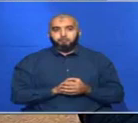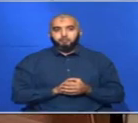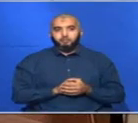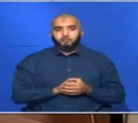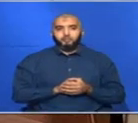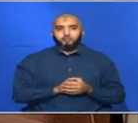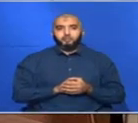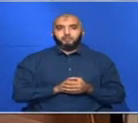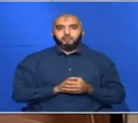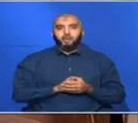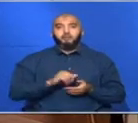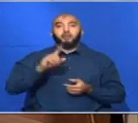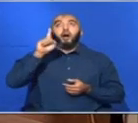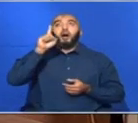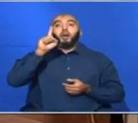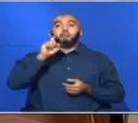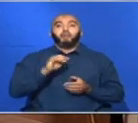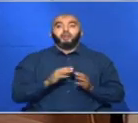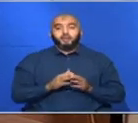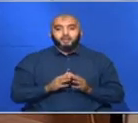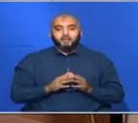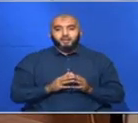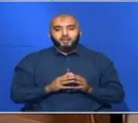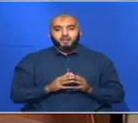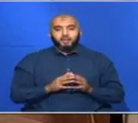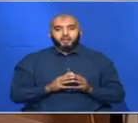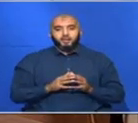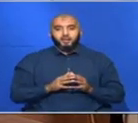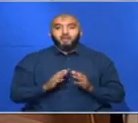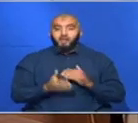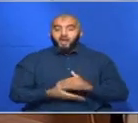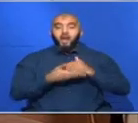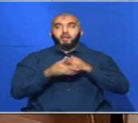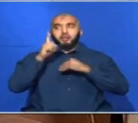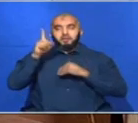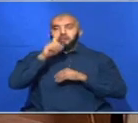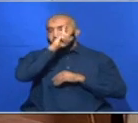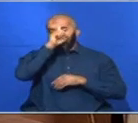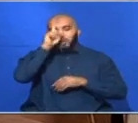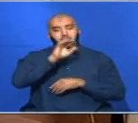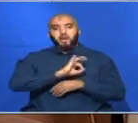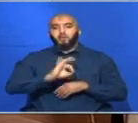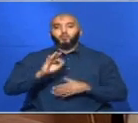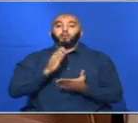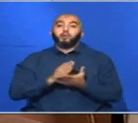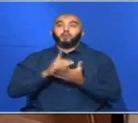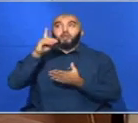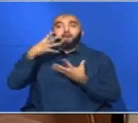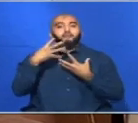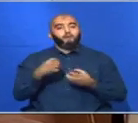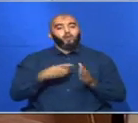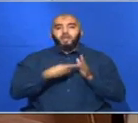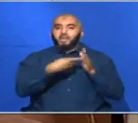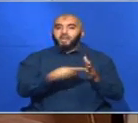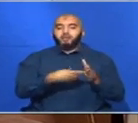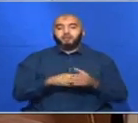فان المولى سبحانه وتعالى في عونك ما دمت في طاعه الله سبحانه وتعالى الله يجازيك خير